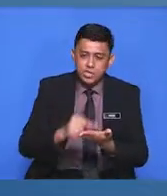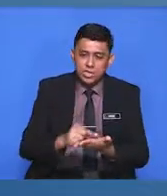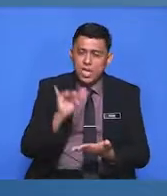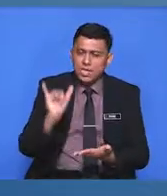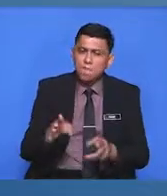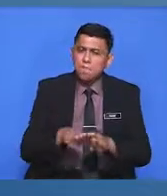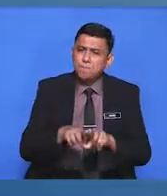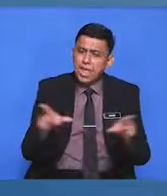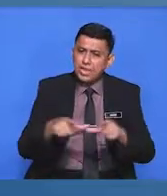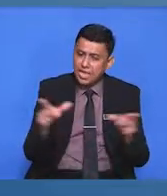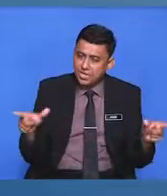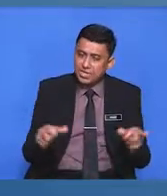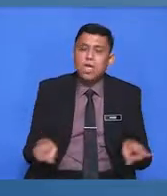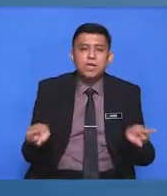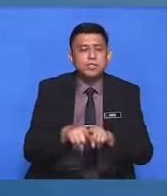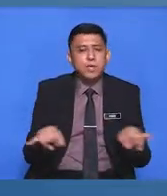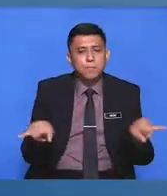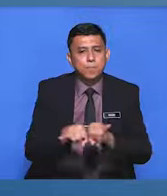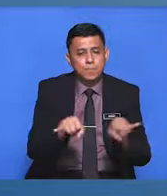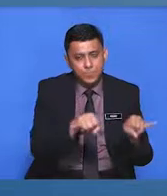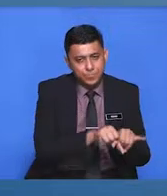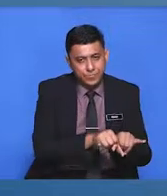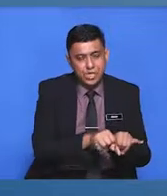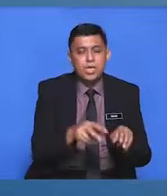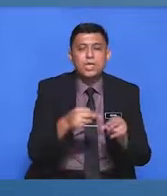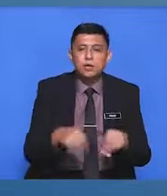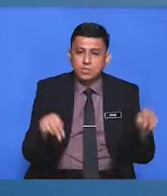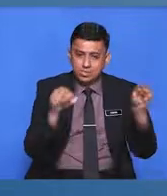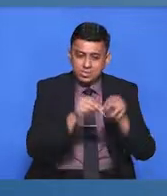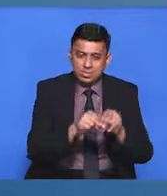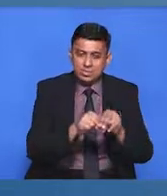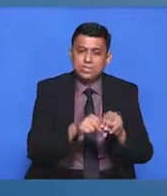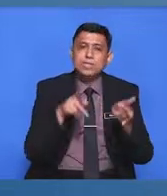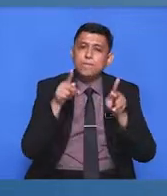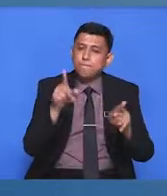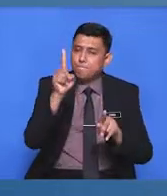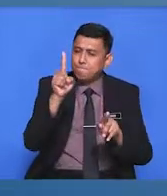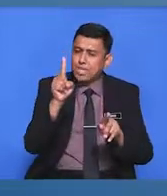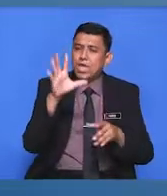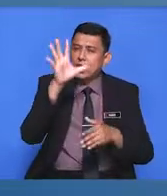ia sama juga dengan nilai sekeping 50 sen.